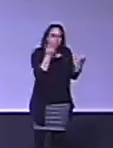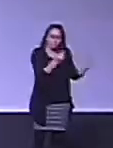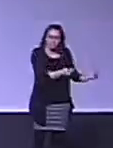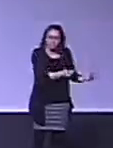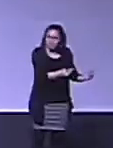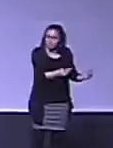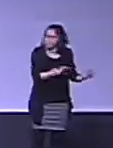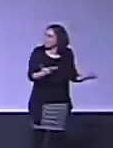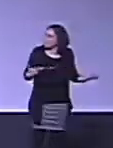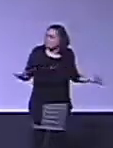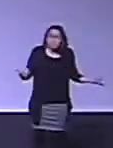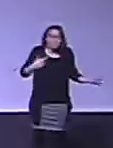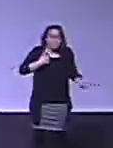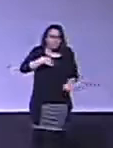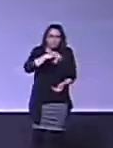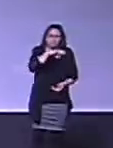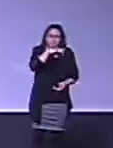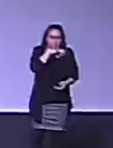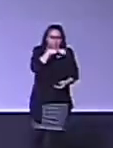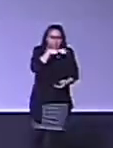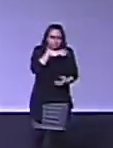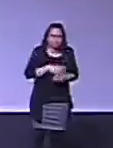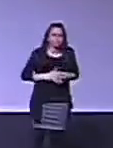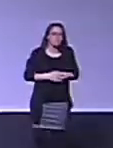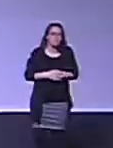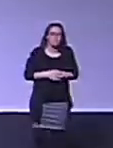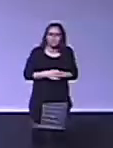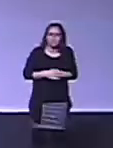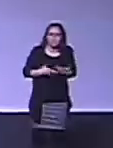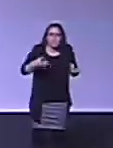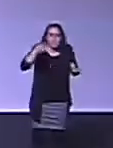oso kontentu naula. Ez dakit